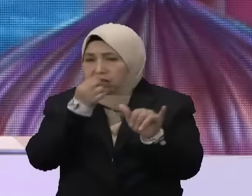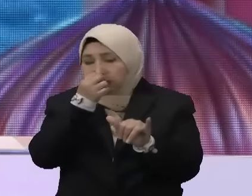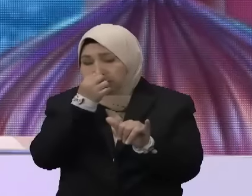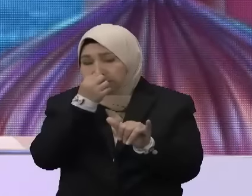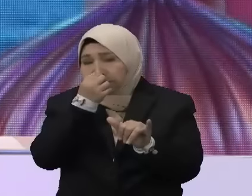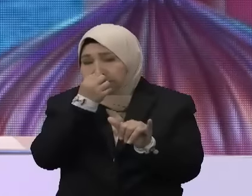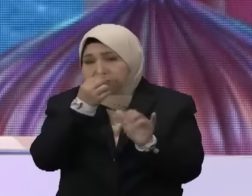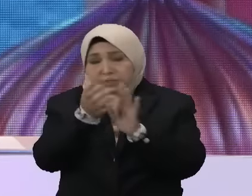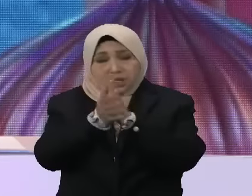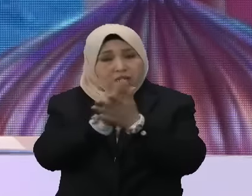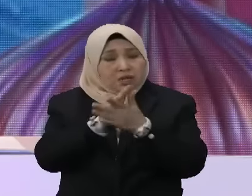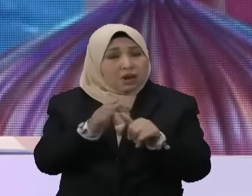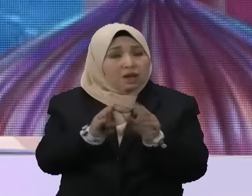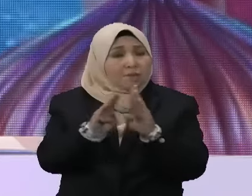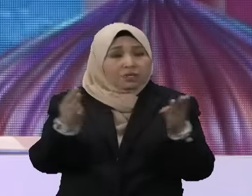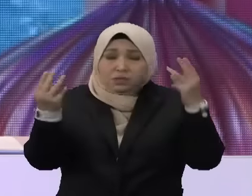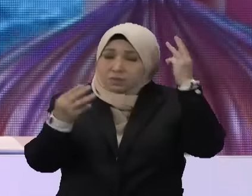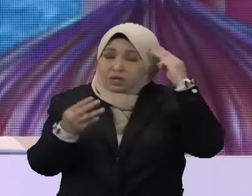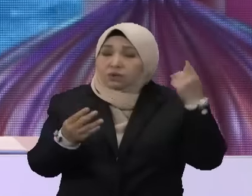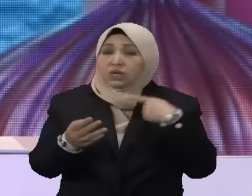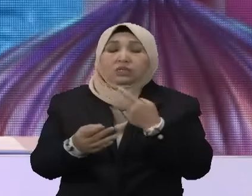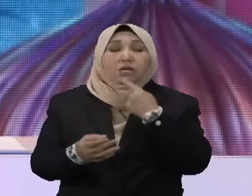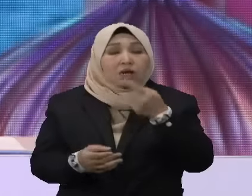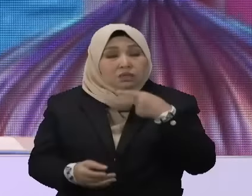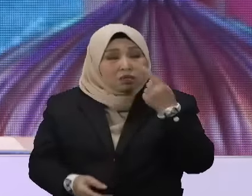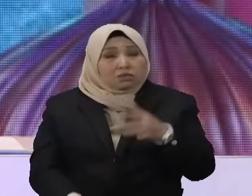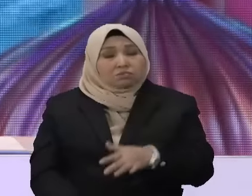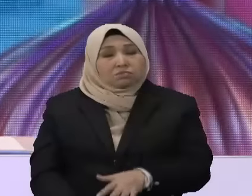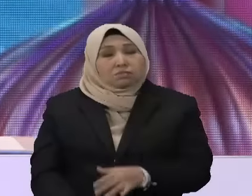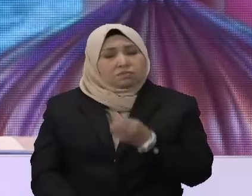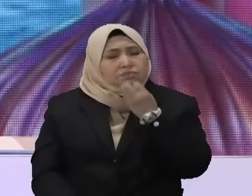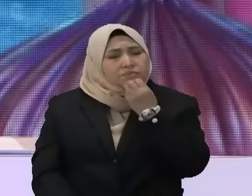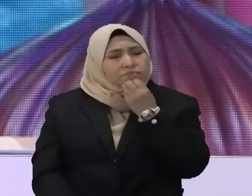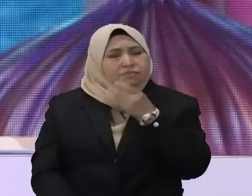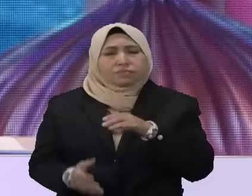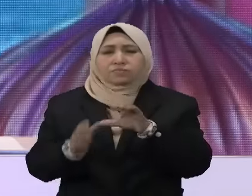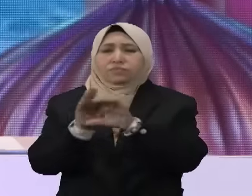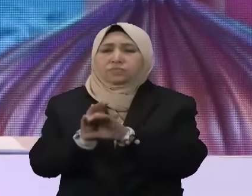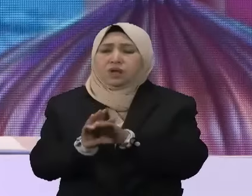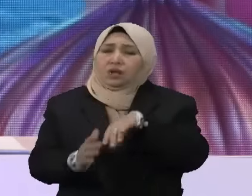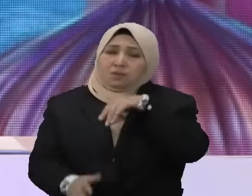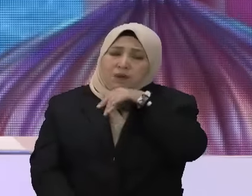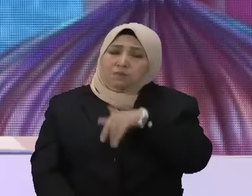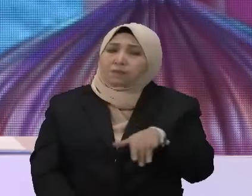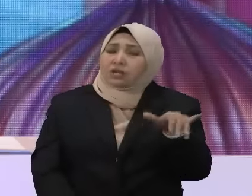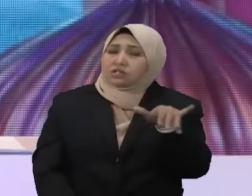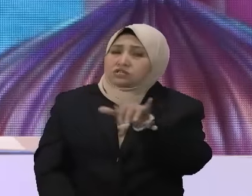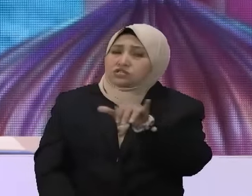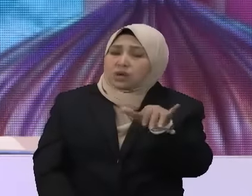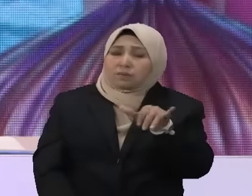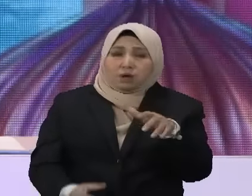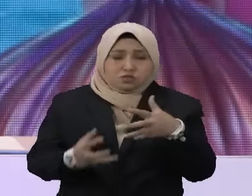Jadi dalam bahasa Melayu kita pun kita kata contohnya Muhammad seperti